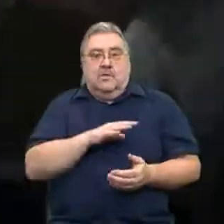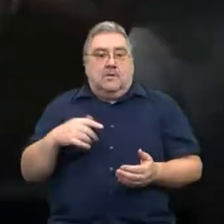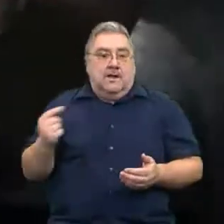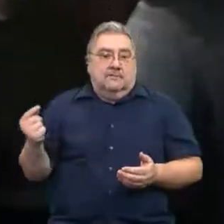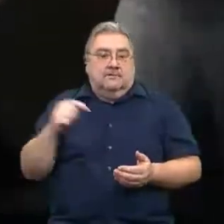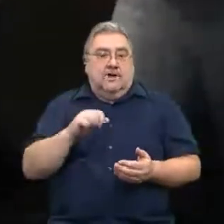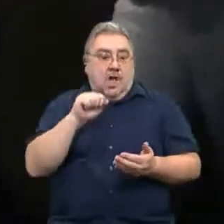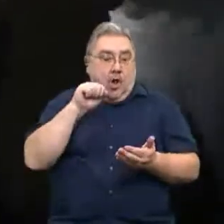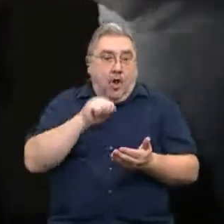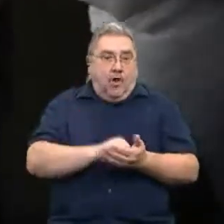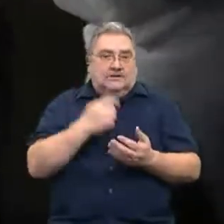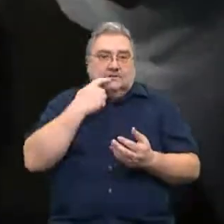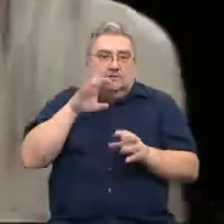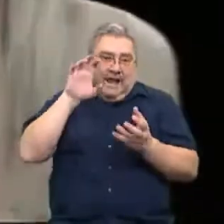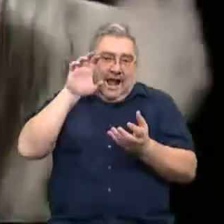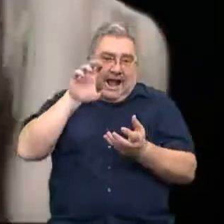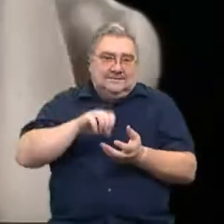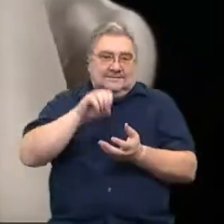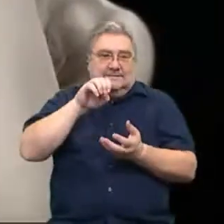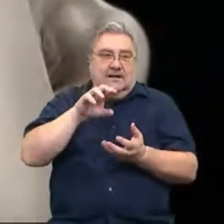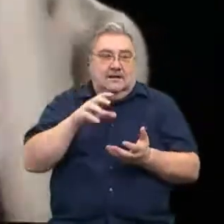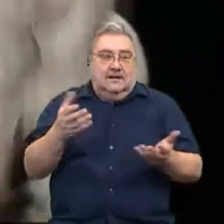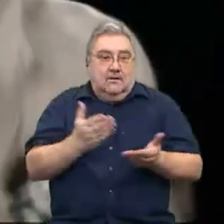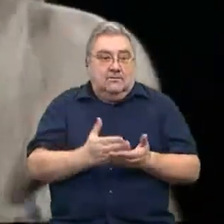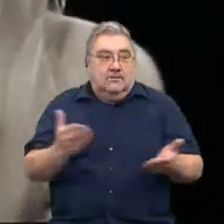jenom otisky, ale...